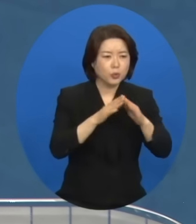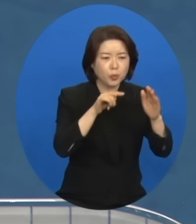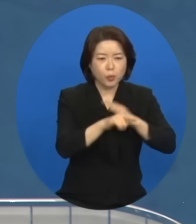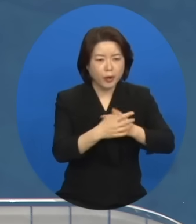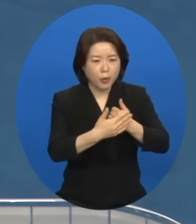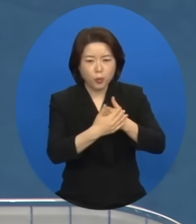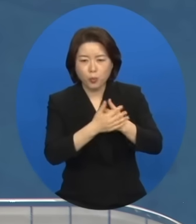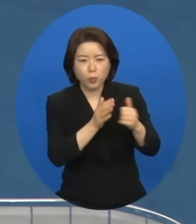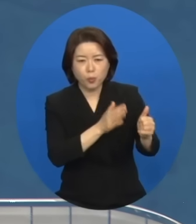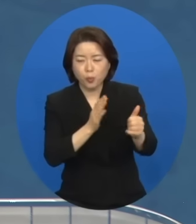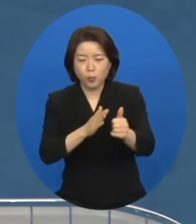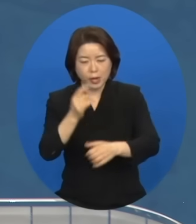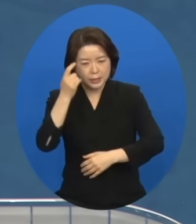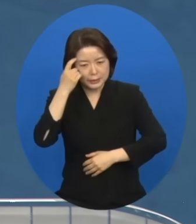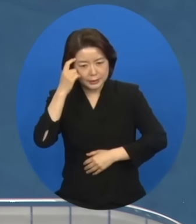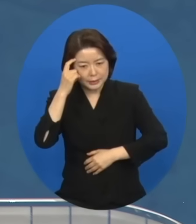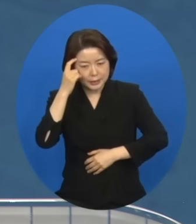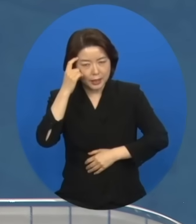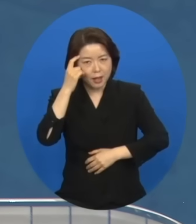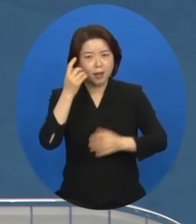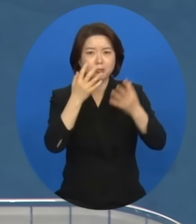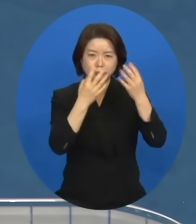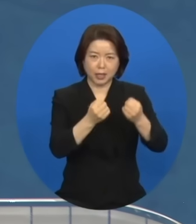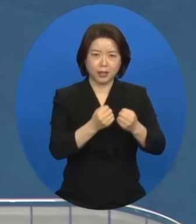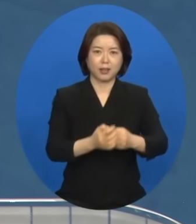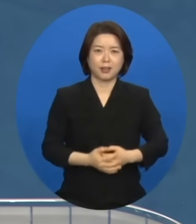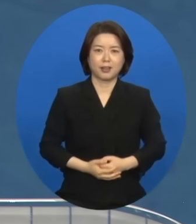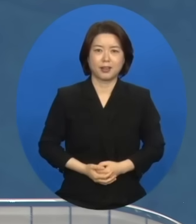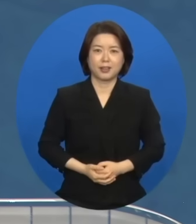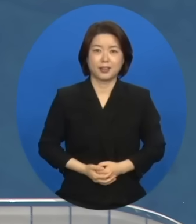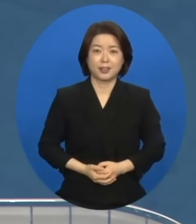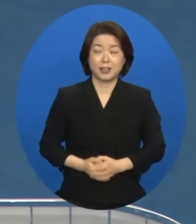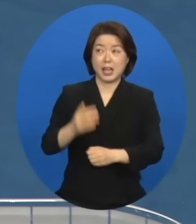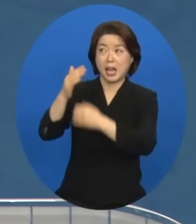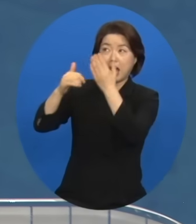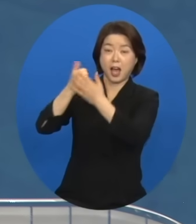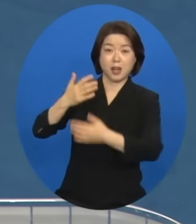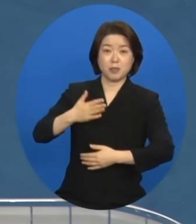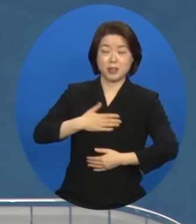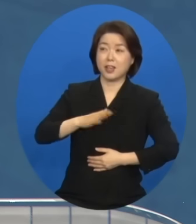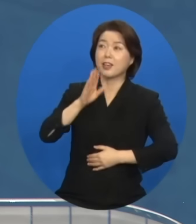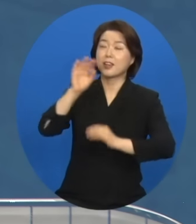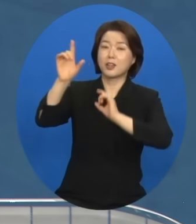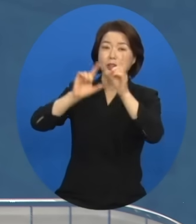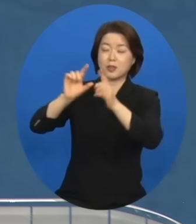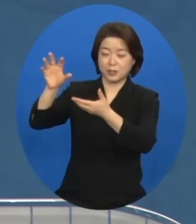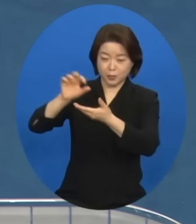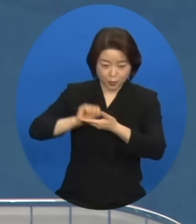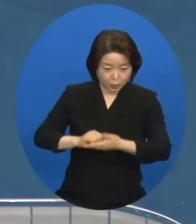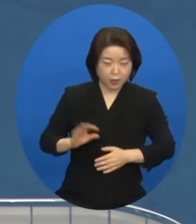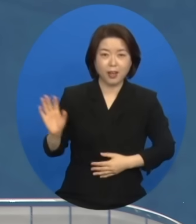도움을 받을까 그 생각밖에 없었어요. 하나님이 제게 현실이 아니었어요.